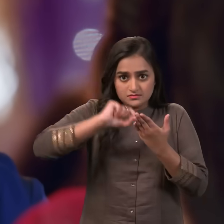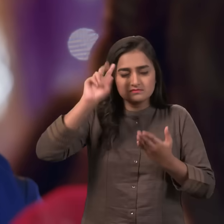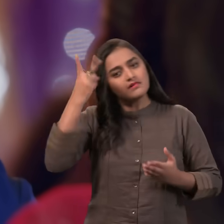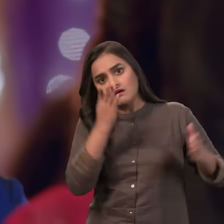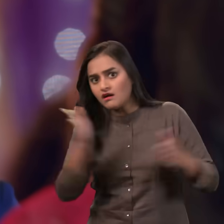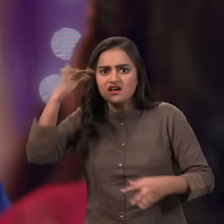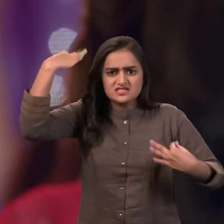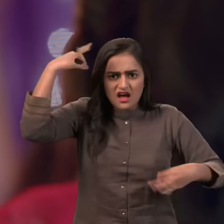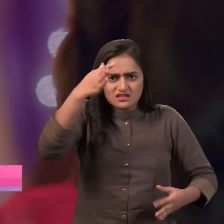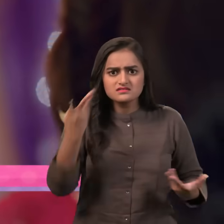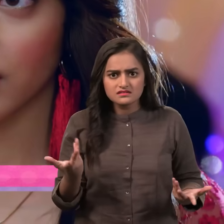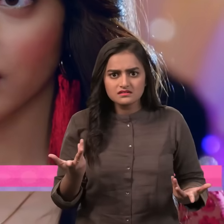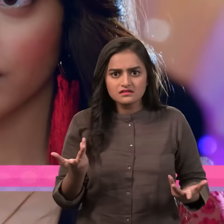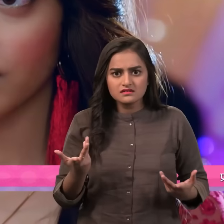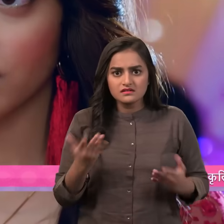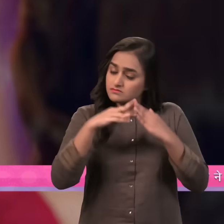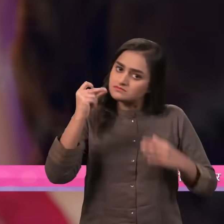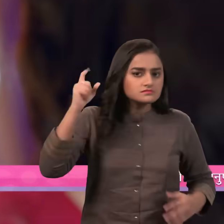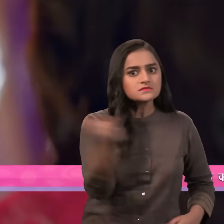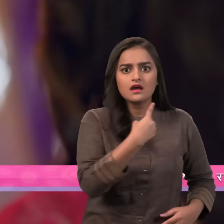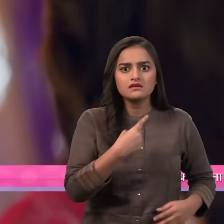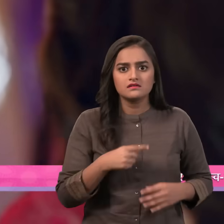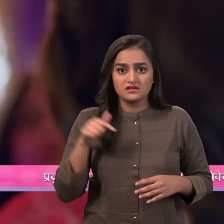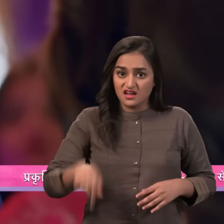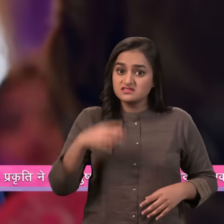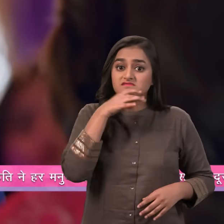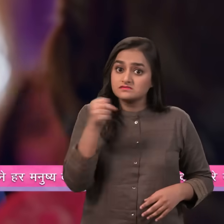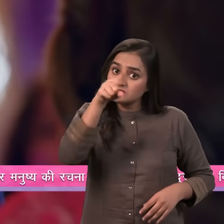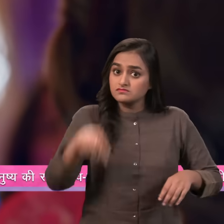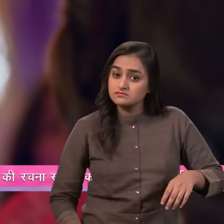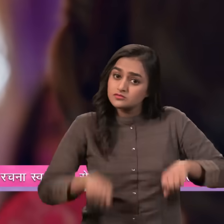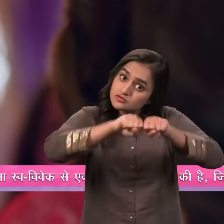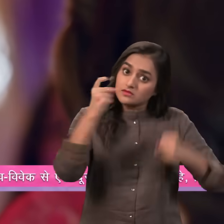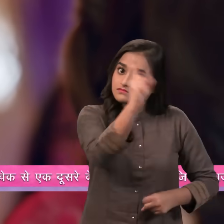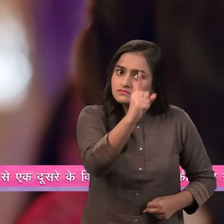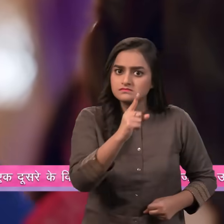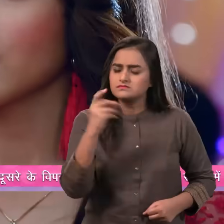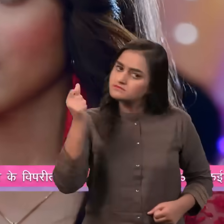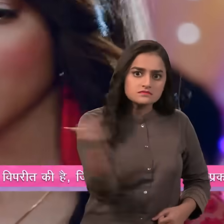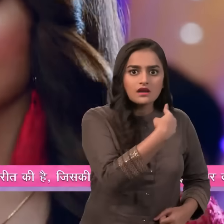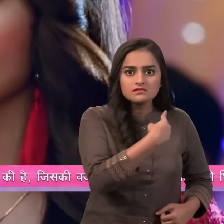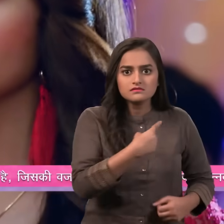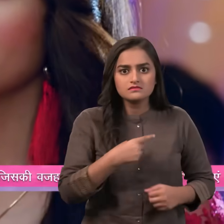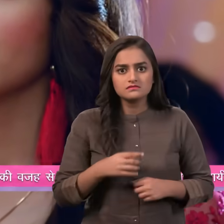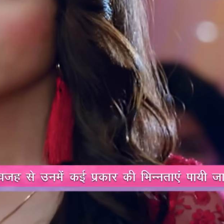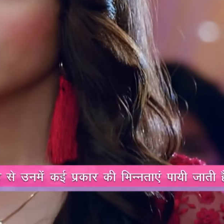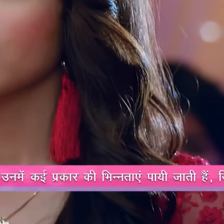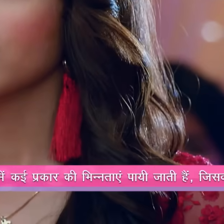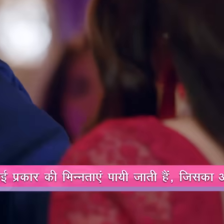पढ़ाई लिखाई की उम्र में नाच गाना चल रहा है तेरा। घर चल, आज दादू ने तेरी टांगे तोड़ देनी है। चल।